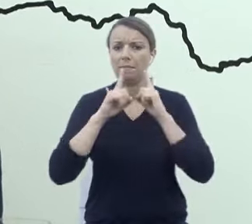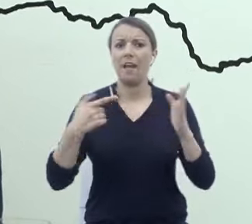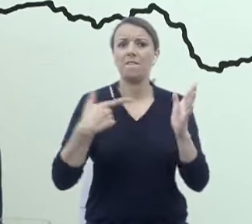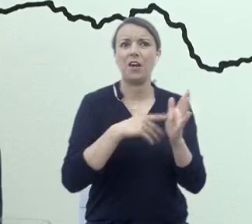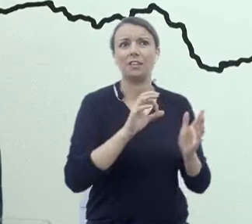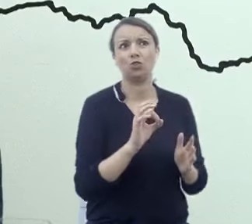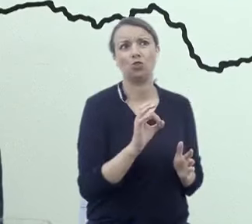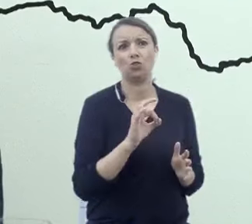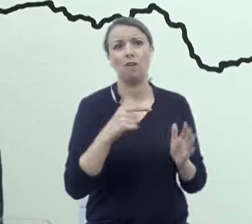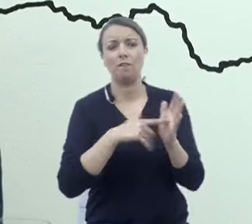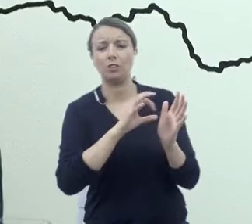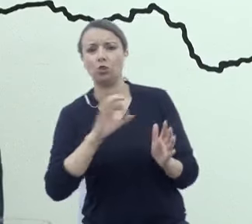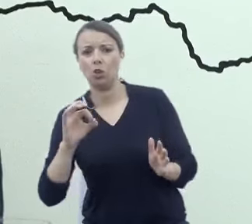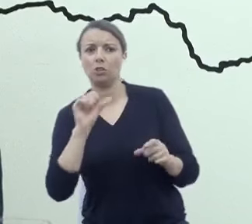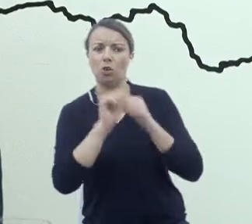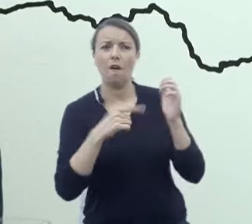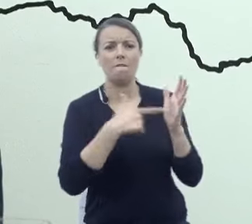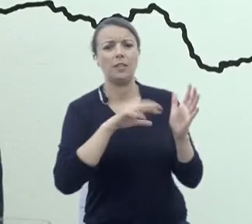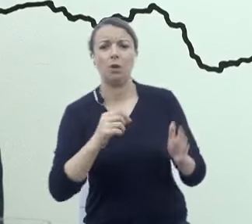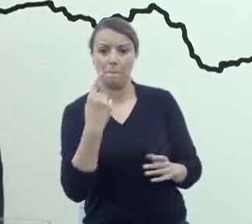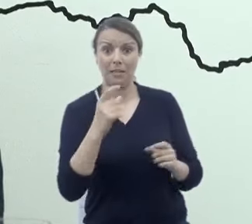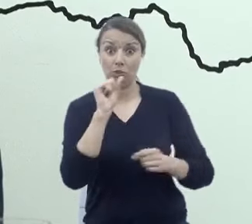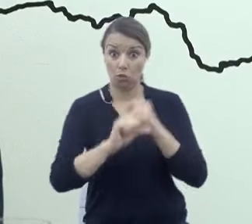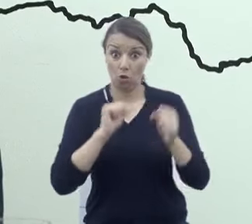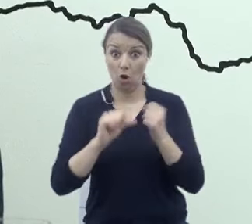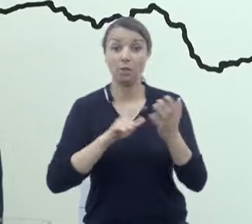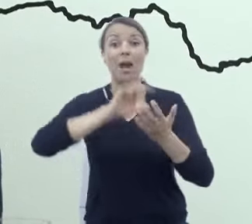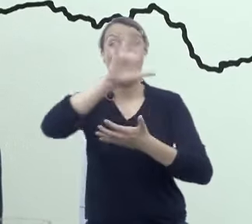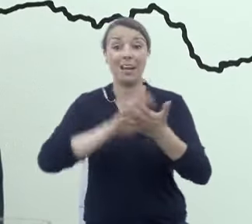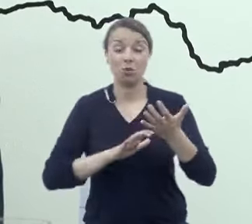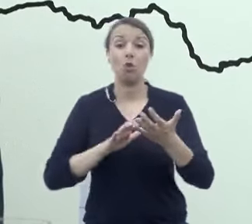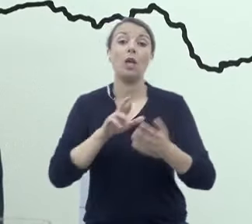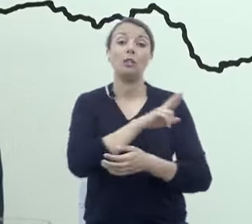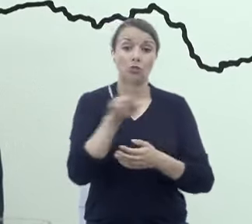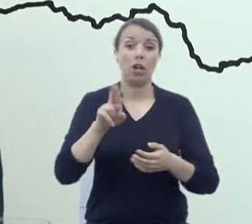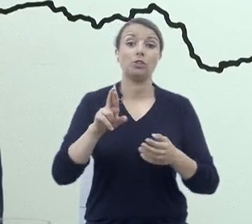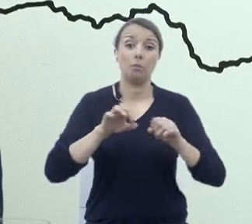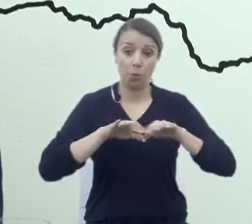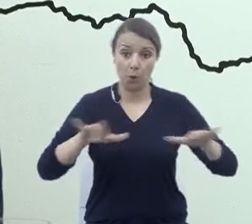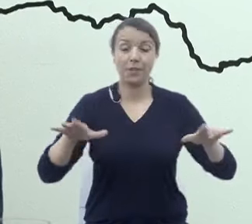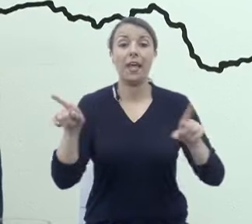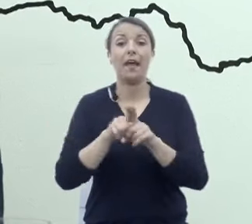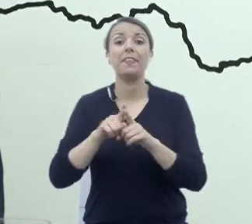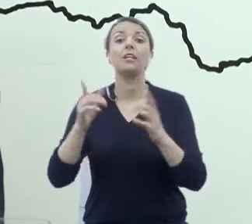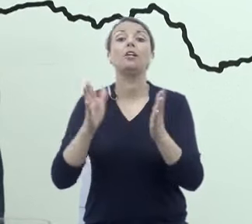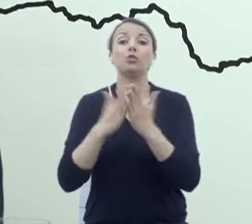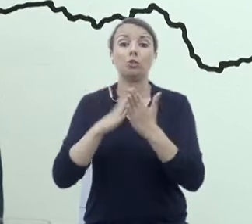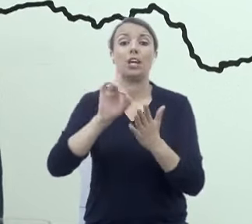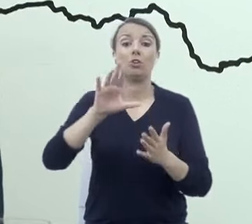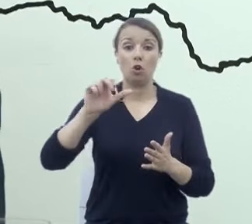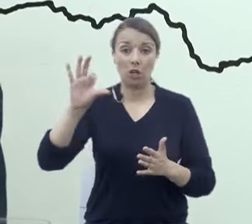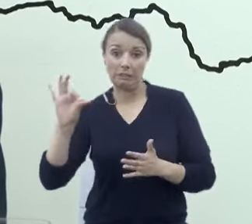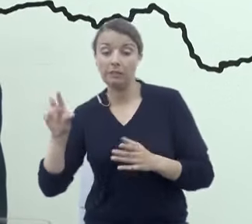2000 i 2001 artykuł Rzeczpospolitej, książka Grossa, film Agnieszki Arnold,